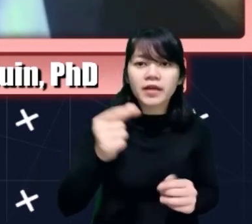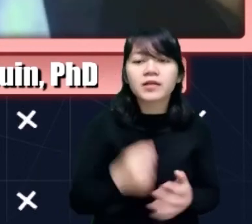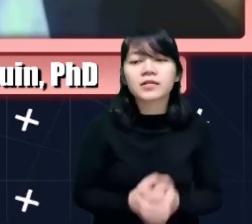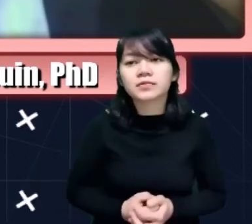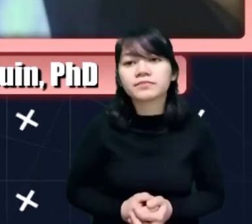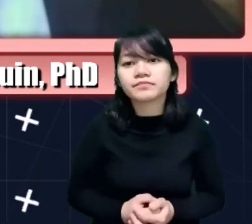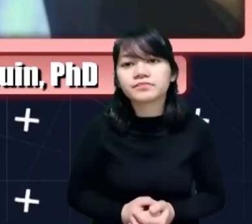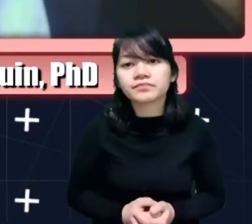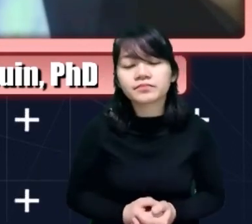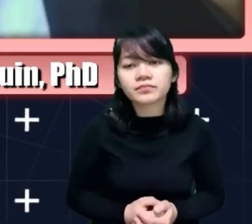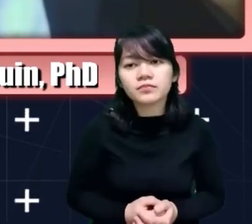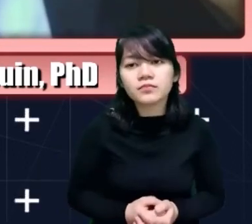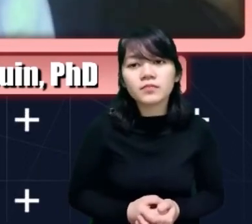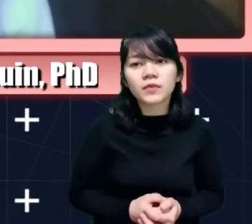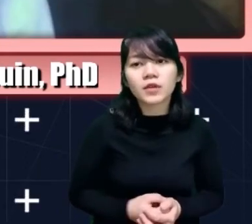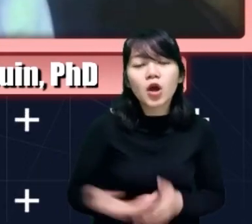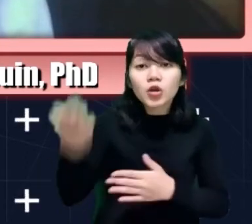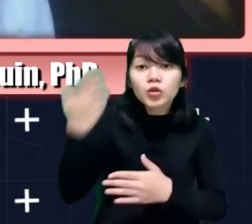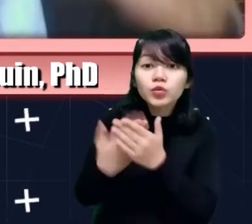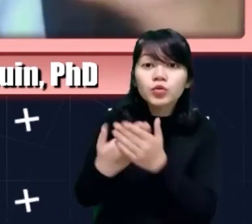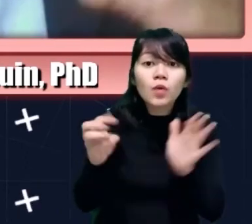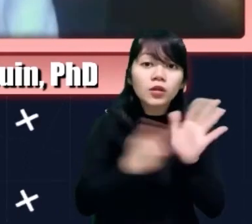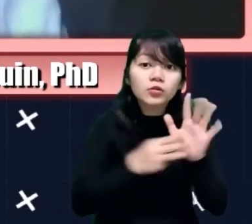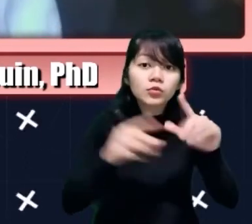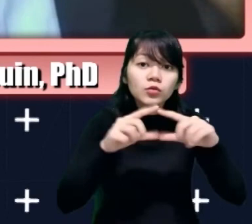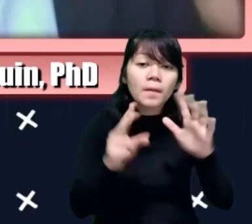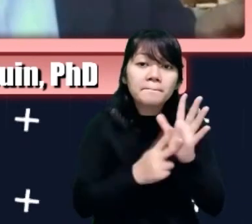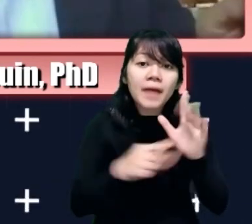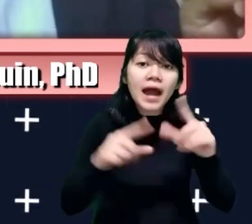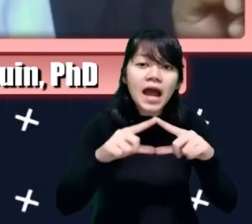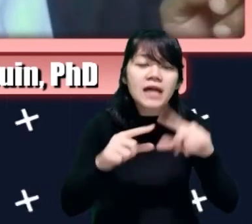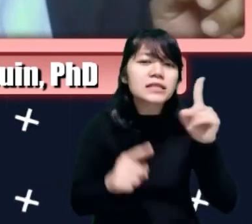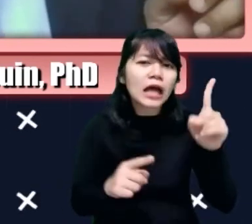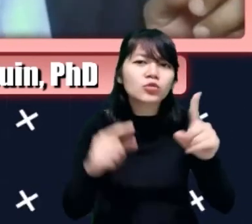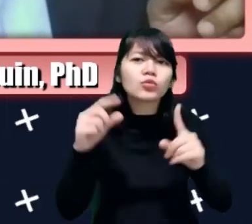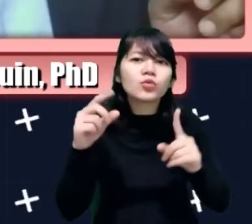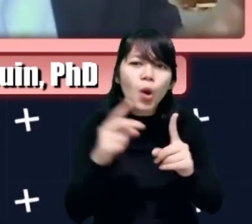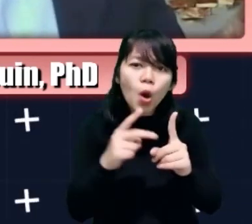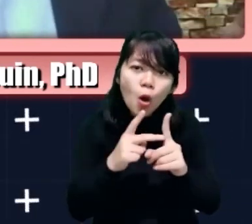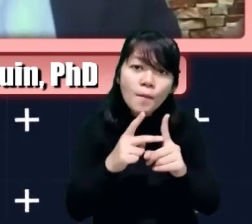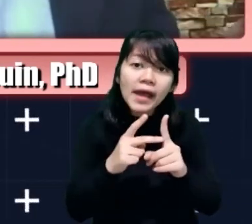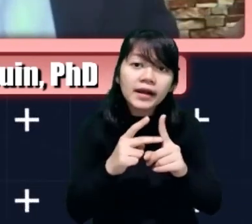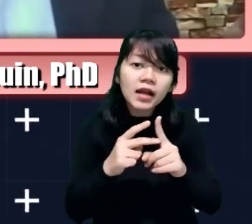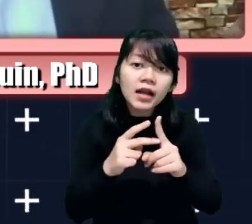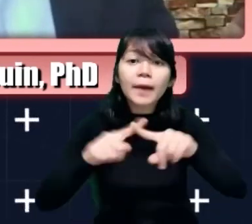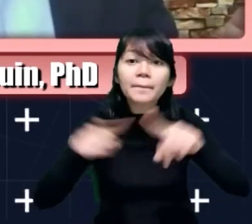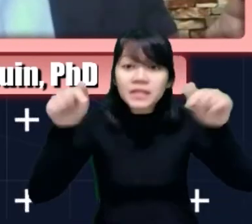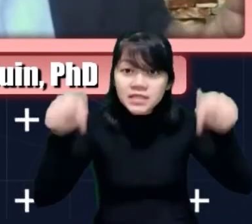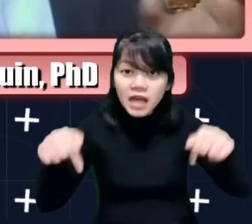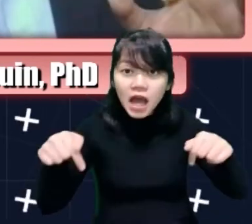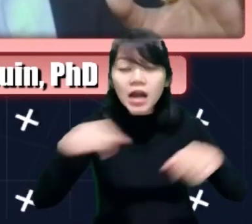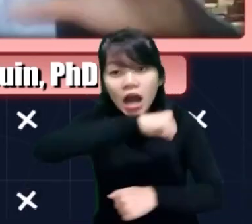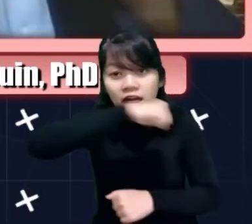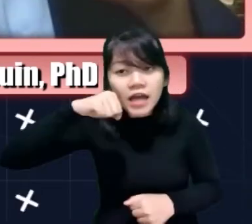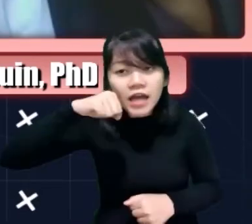Mana, bayangkan waktu daging mereka kumpulkan sampai 10 homer. Karena ini masak mana terus, nggak